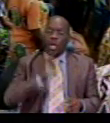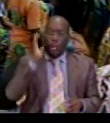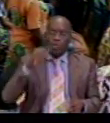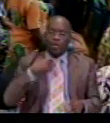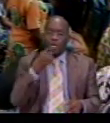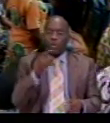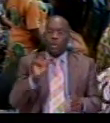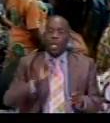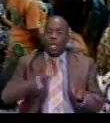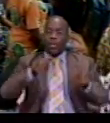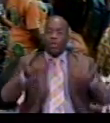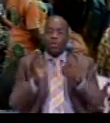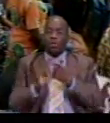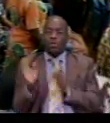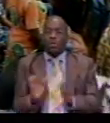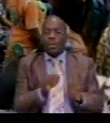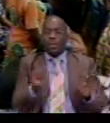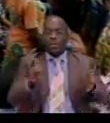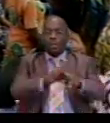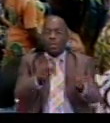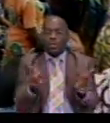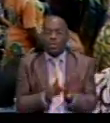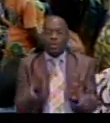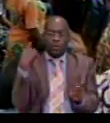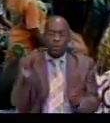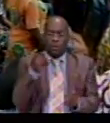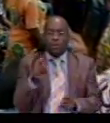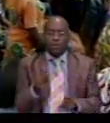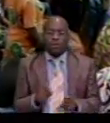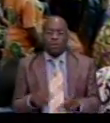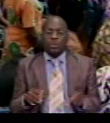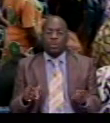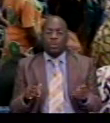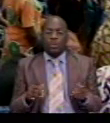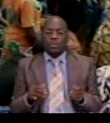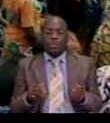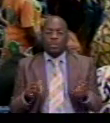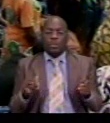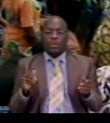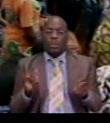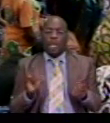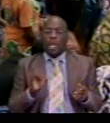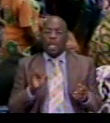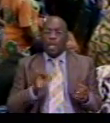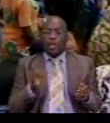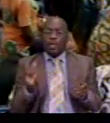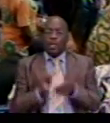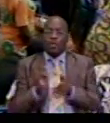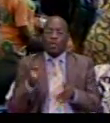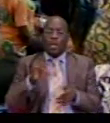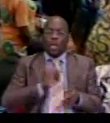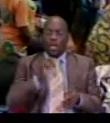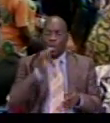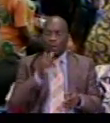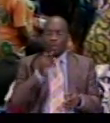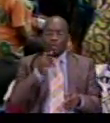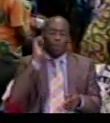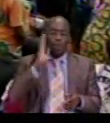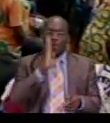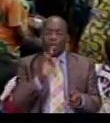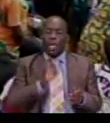Et après avoir préparé la place, je reviendrai vous chercher. Et là où je suis, vous y serez avec